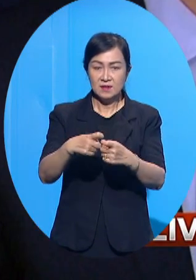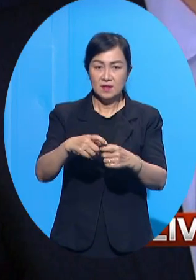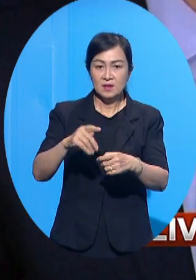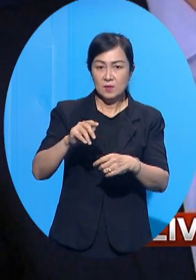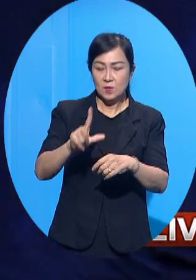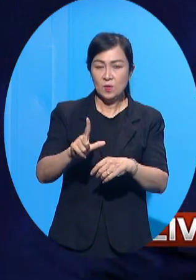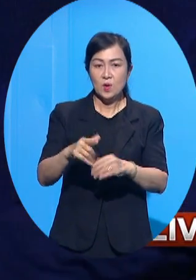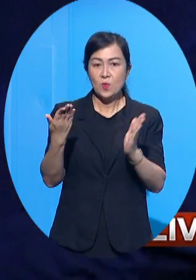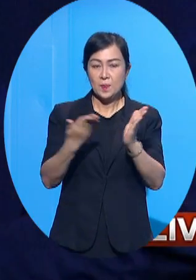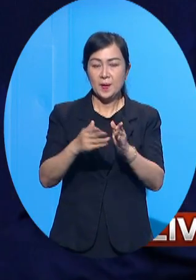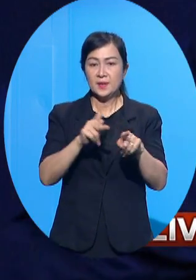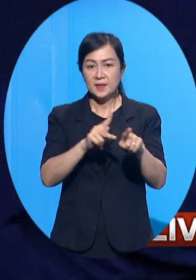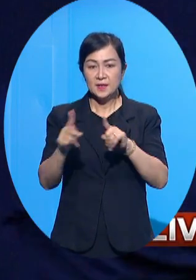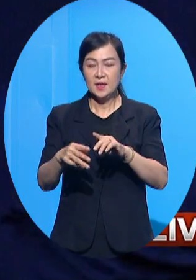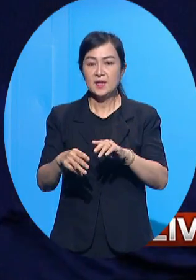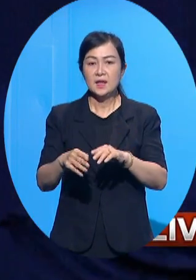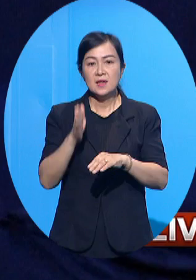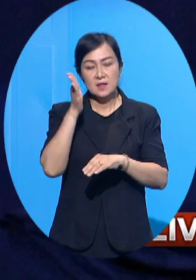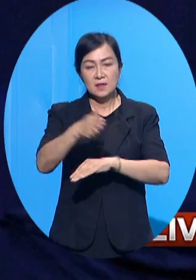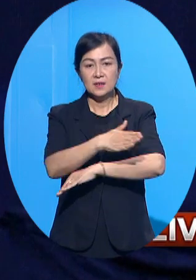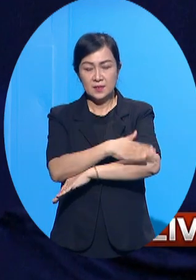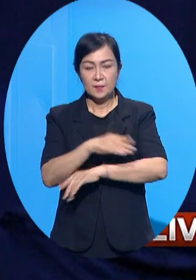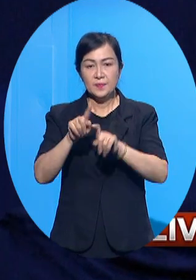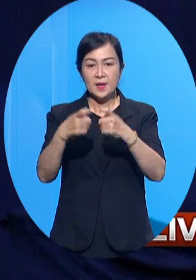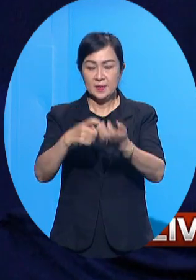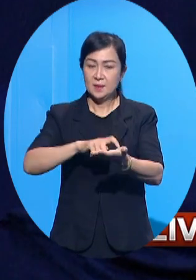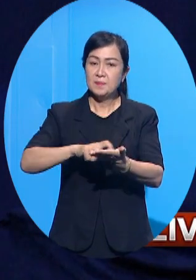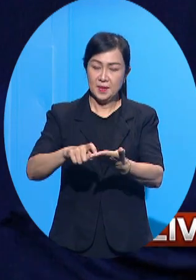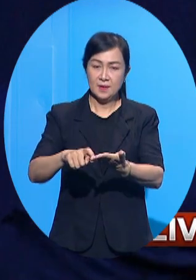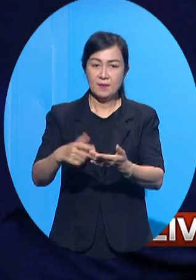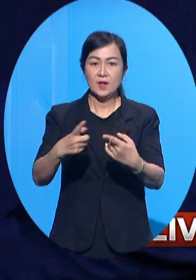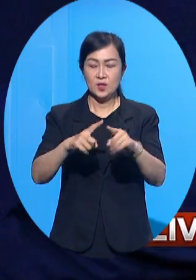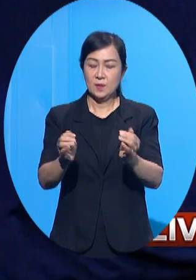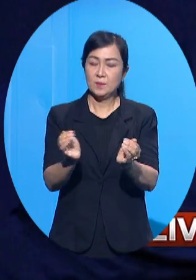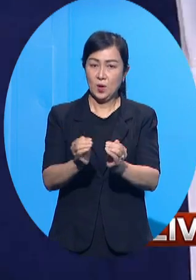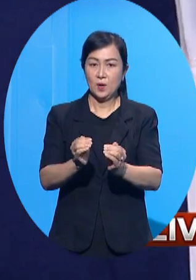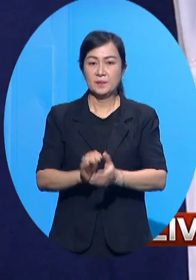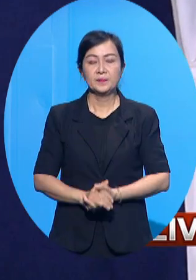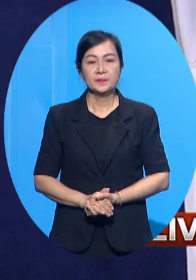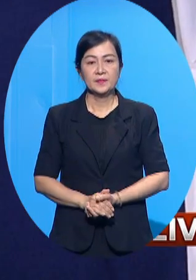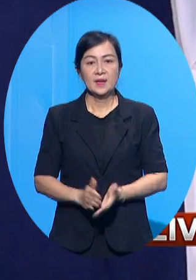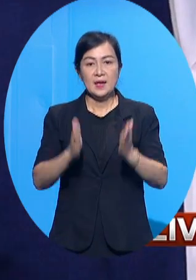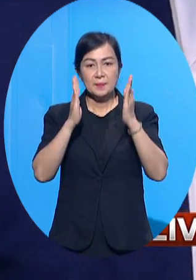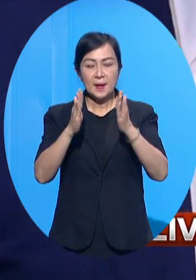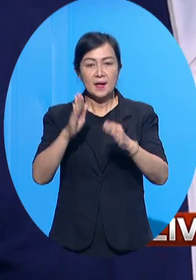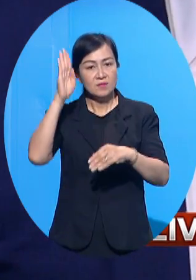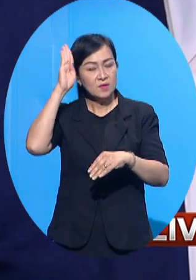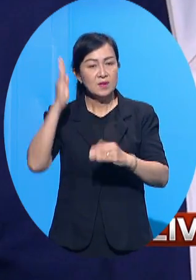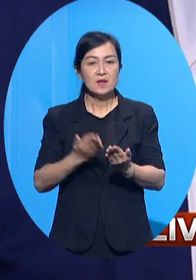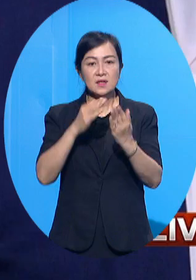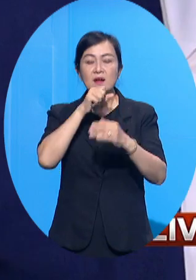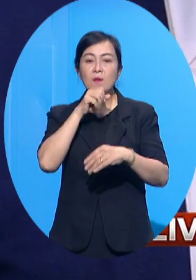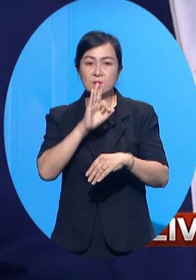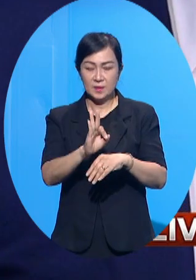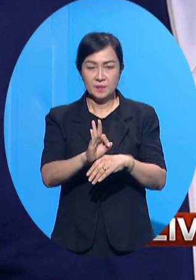bà quảng bá về nền kinh tế cơ hội hướng đến giúp đỡ các gia đình Mỹ và các doanh nghiệp nhỏ bà cũng chỉ trích các đề xuất của ông